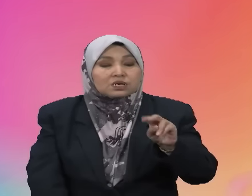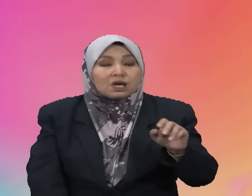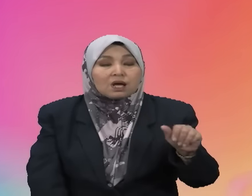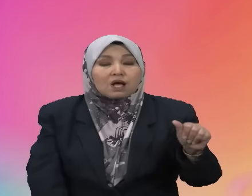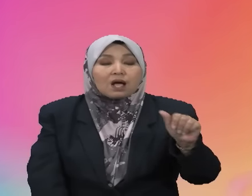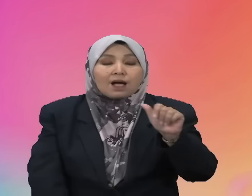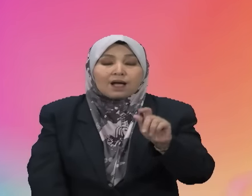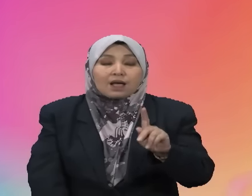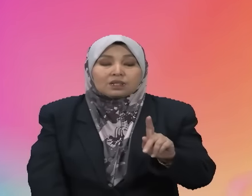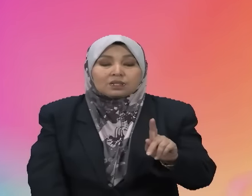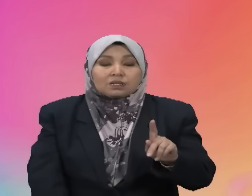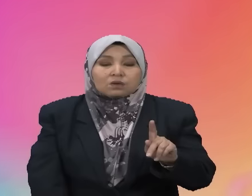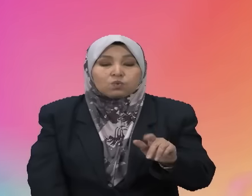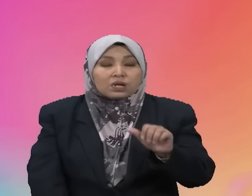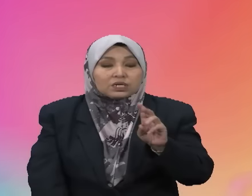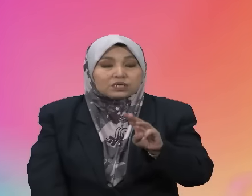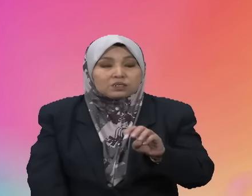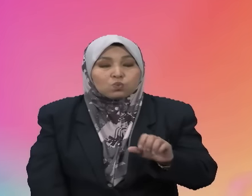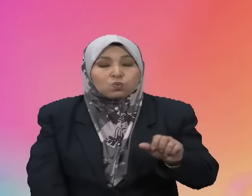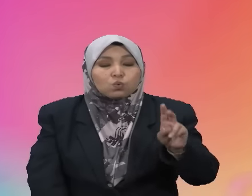wajadna li wa